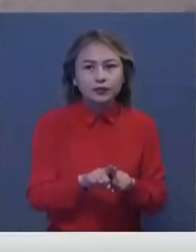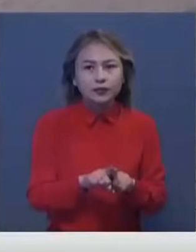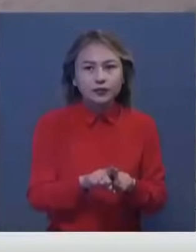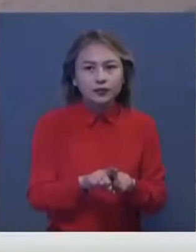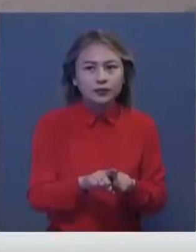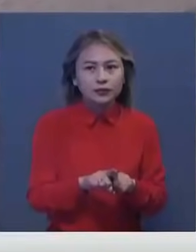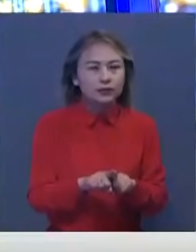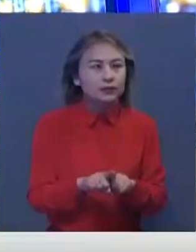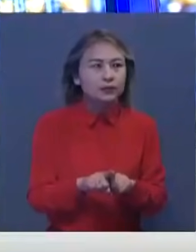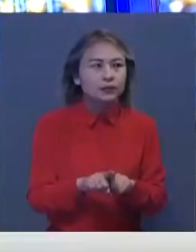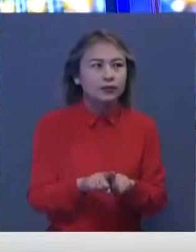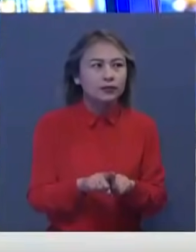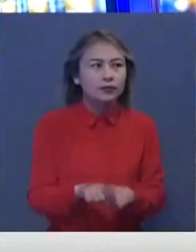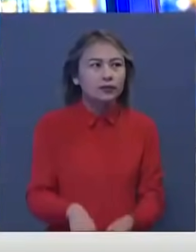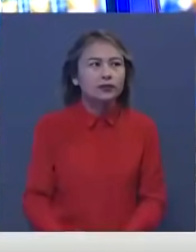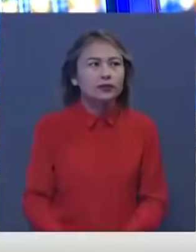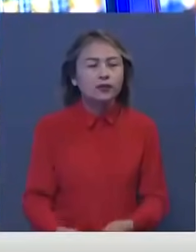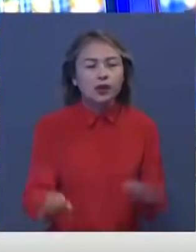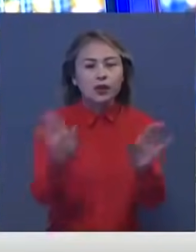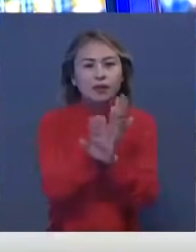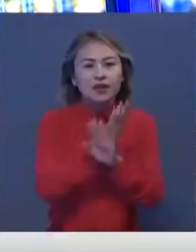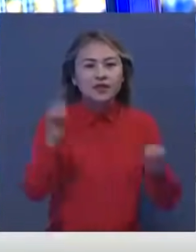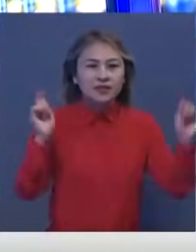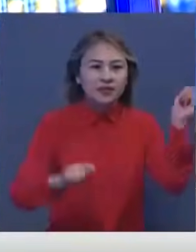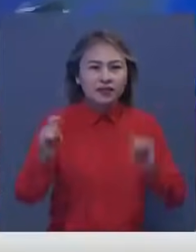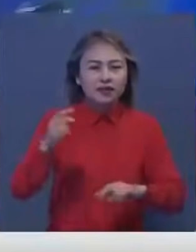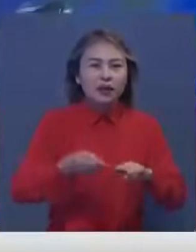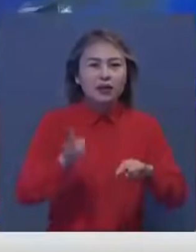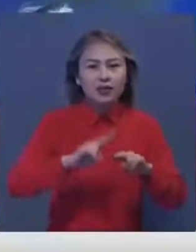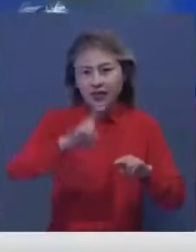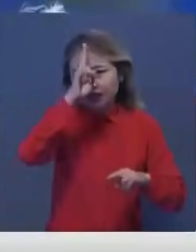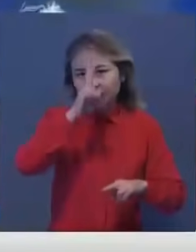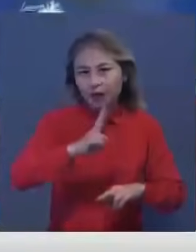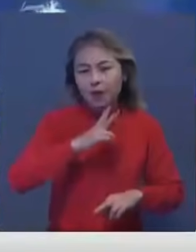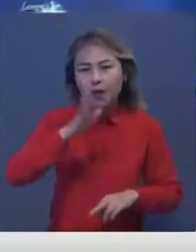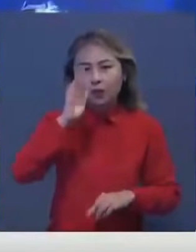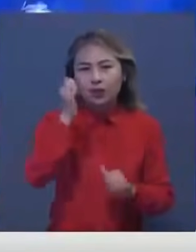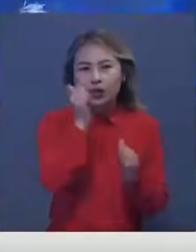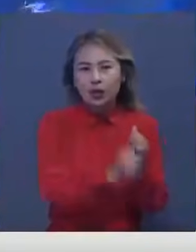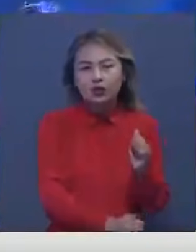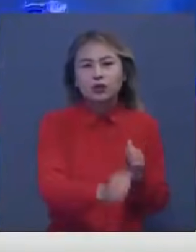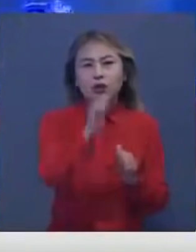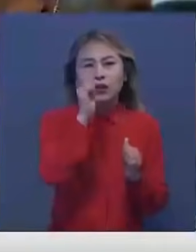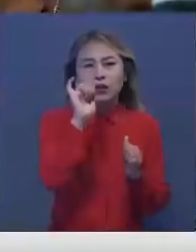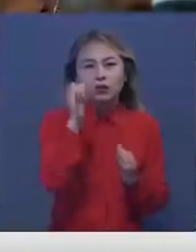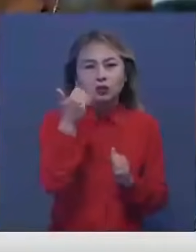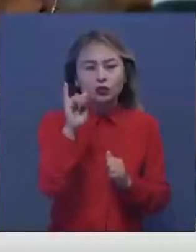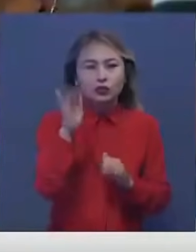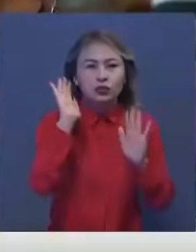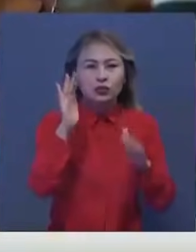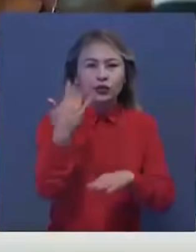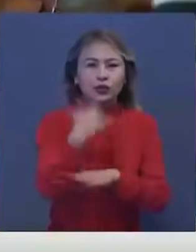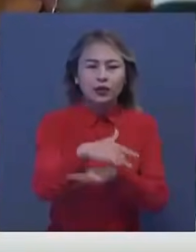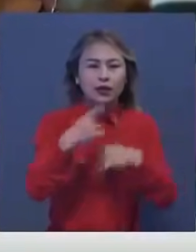тегін осындай концерт ұсынып жатырмыз. Ашық аспан астындағы фестиваль 2 айға созылады. Маусым мен шілденің әр сенбісінде орталық алаңда орнатылған